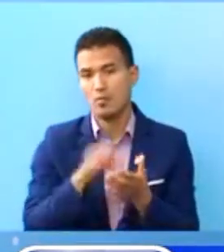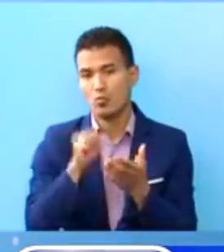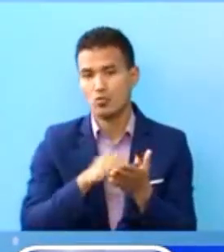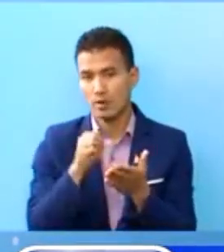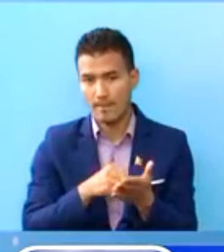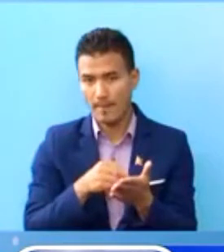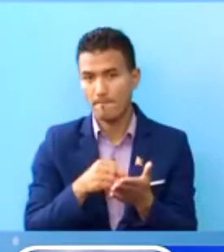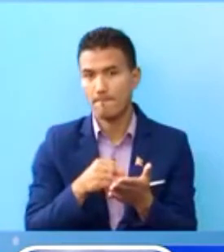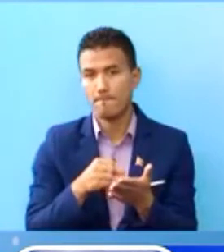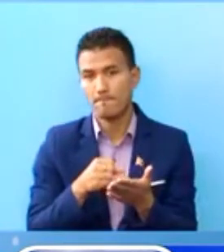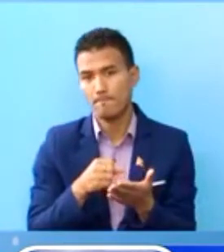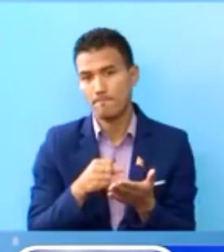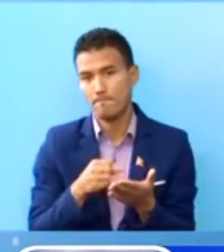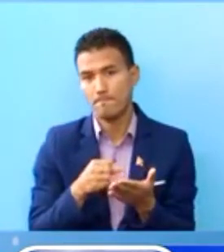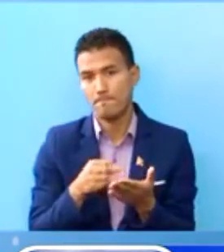पोखरामा